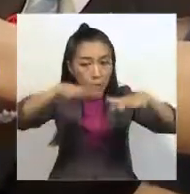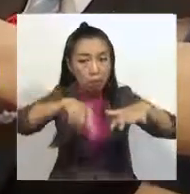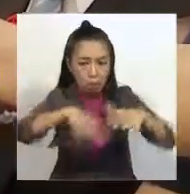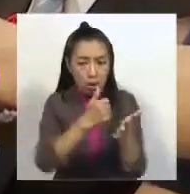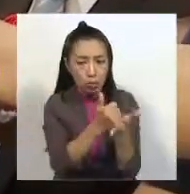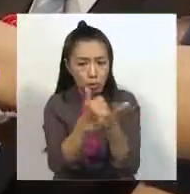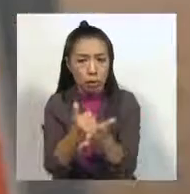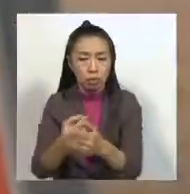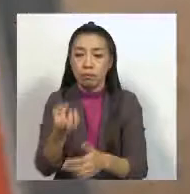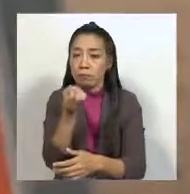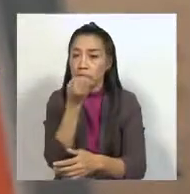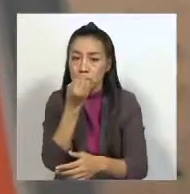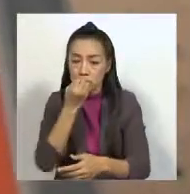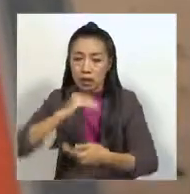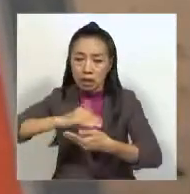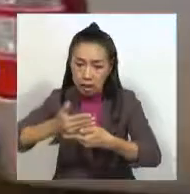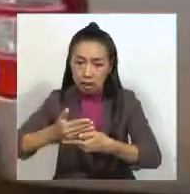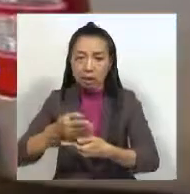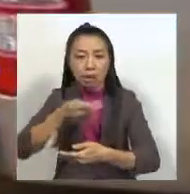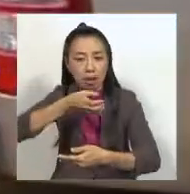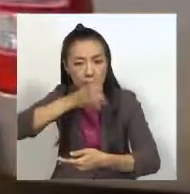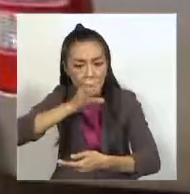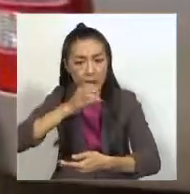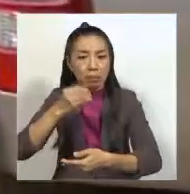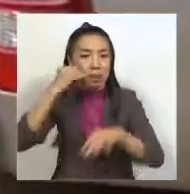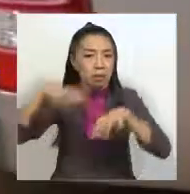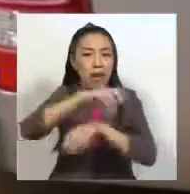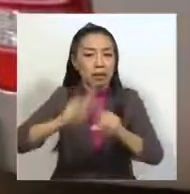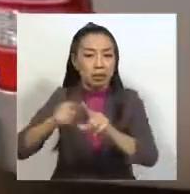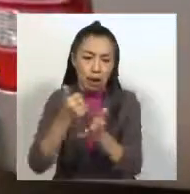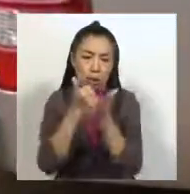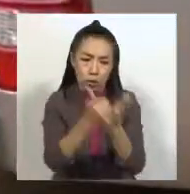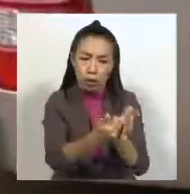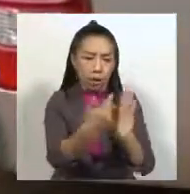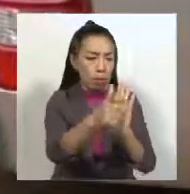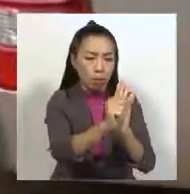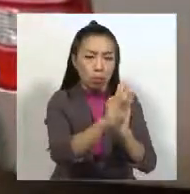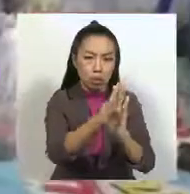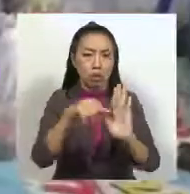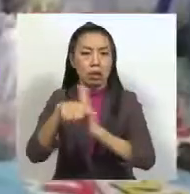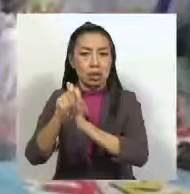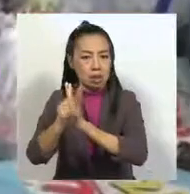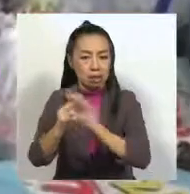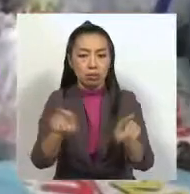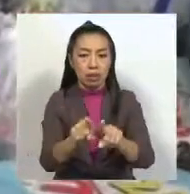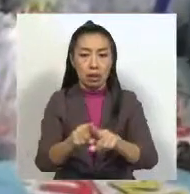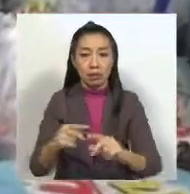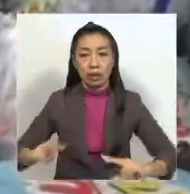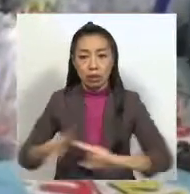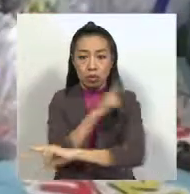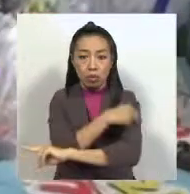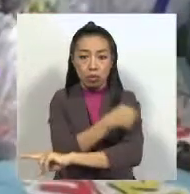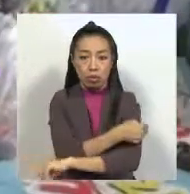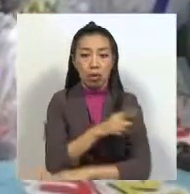ในเรื่องอาหารการกินและที่พักอาศัยในพื้นที่จังหวัดอุบลราชธานีและศรีสะเกษโดยกระทรวงสาธารณสุขค่ะ